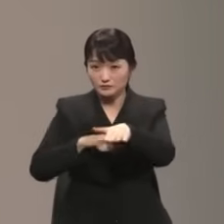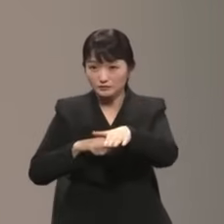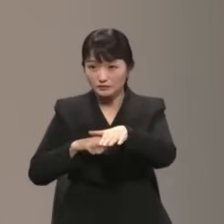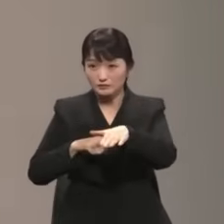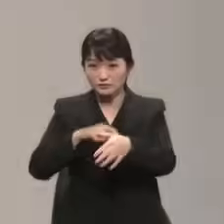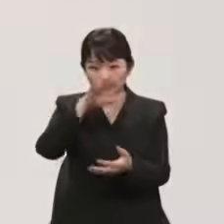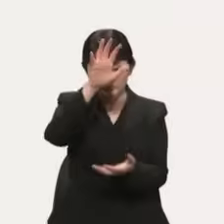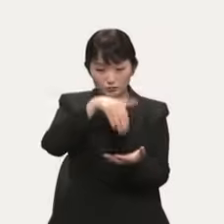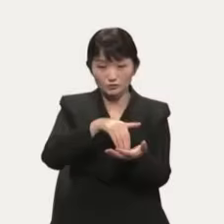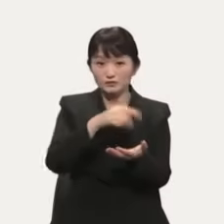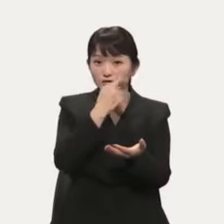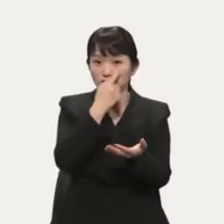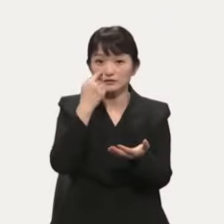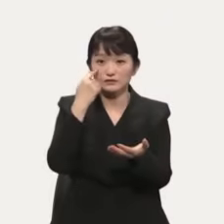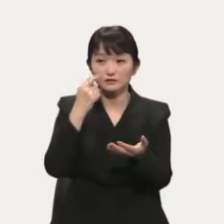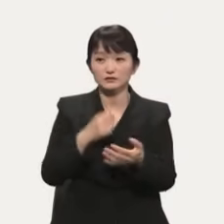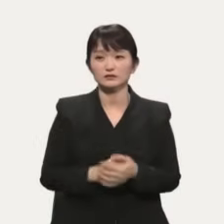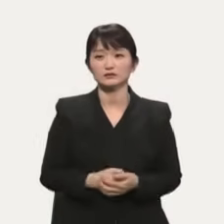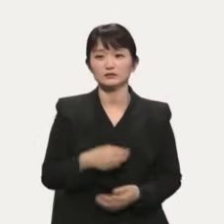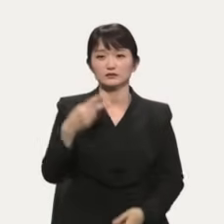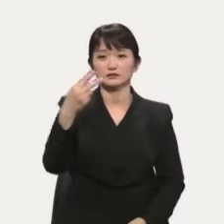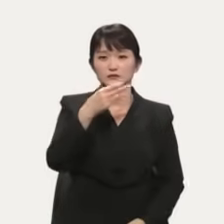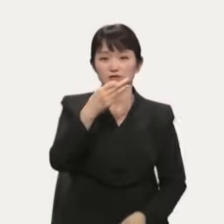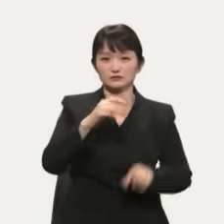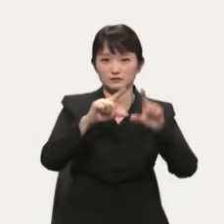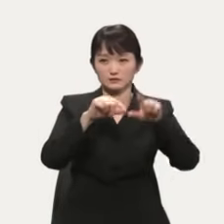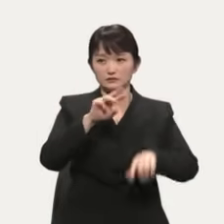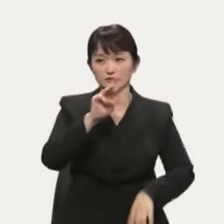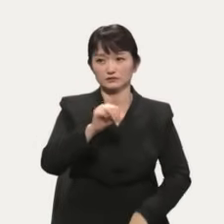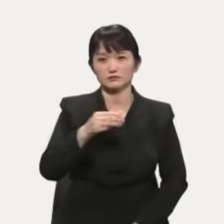통계를 하긴 해 보면 실제로 2018년에